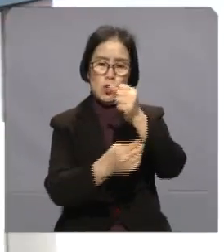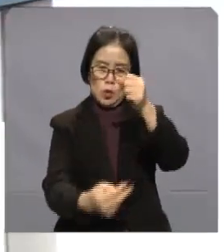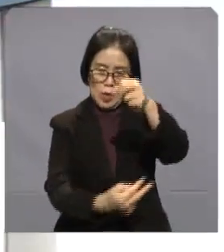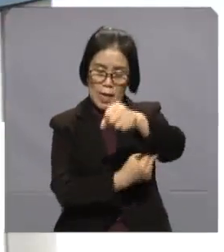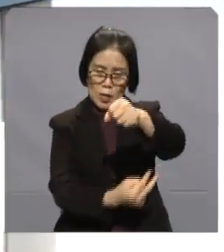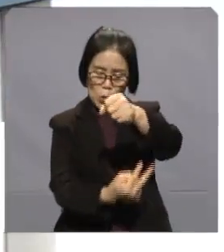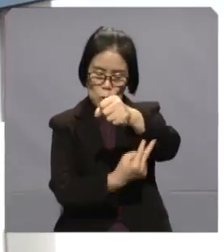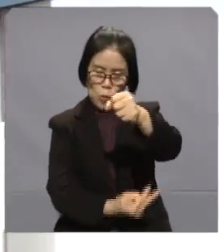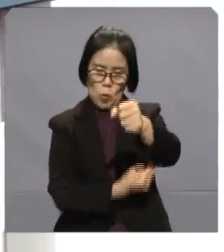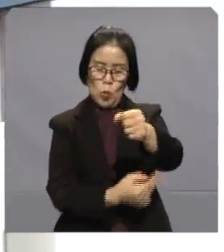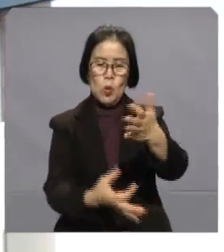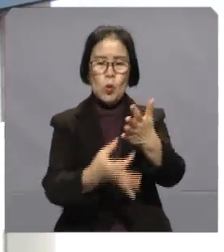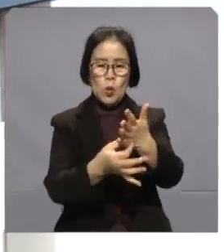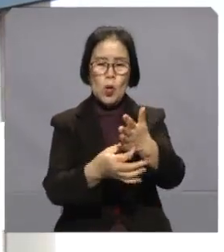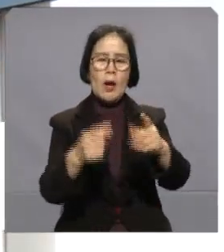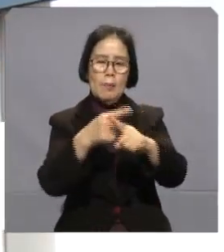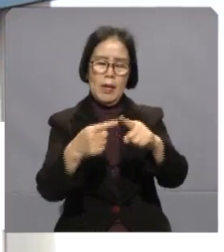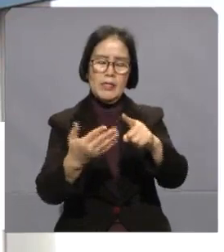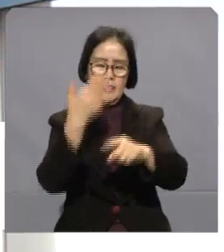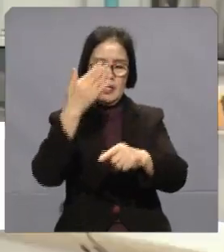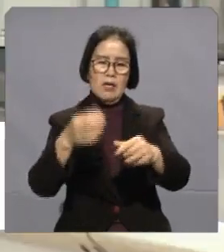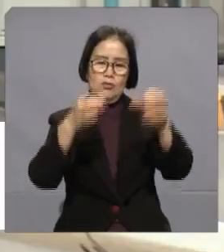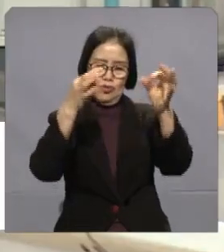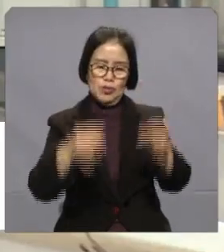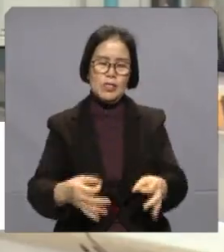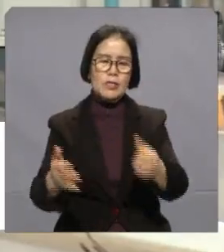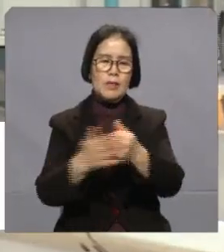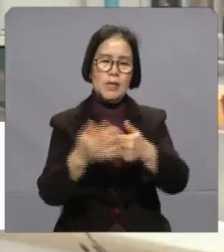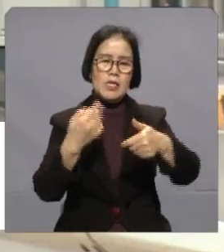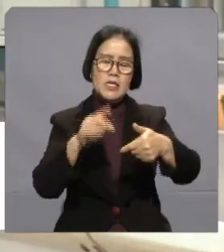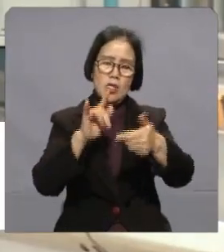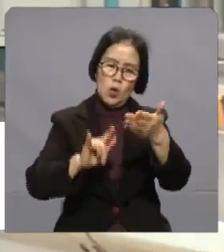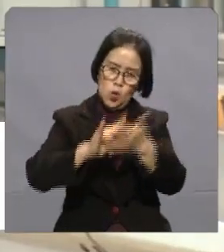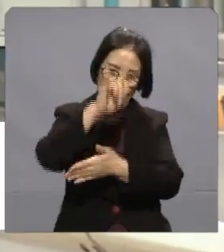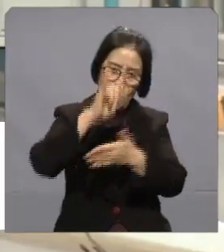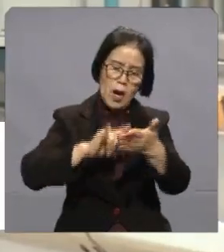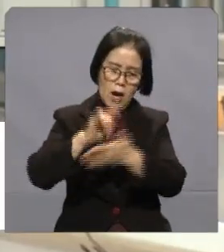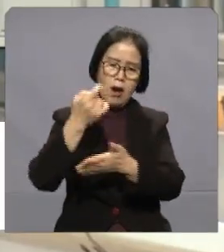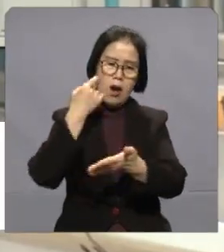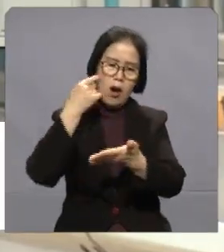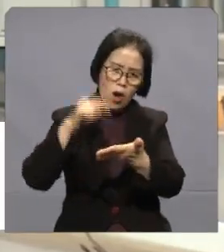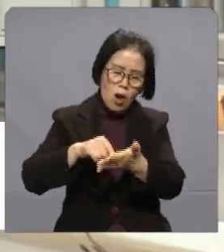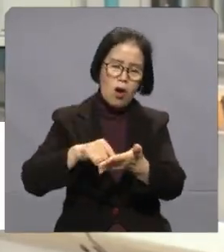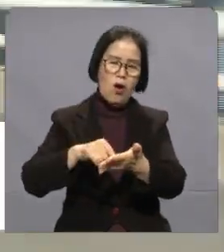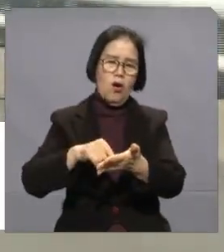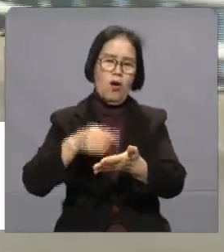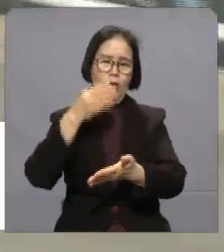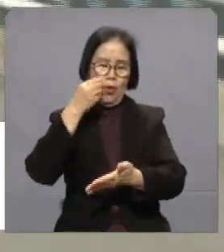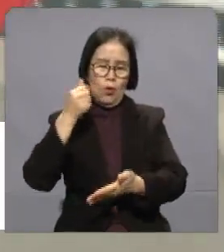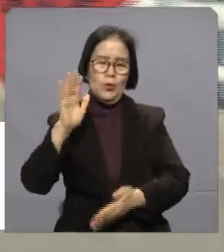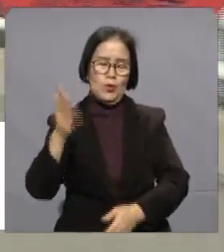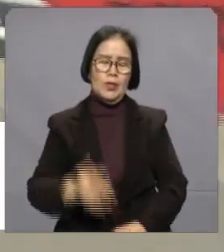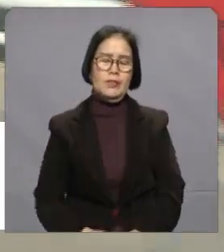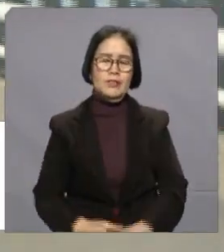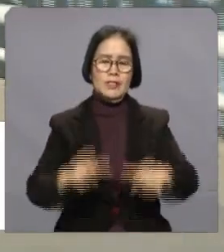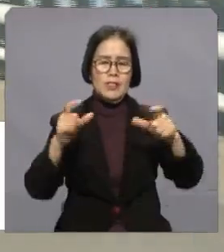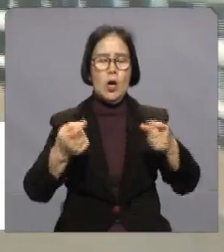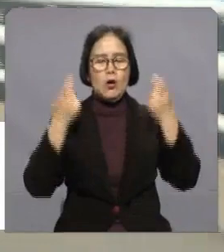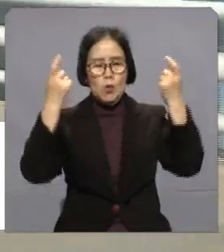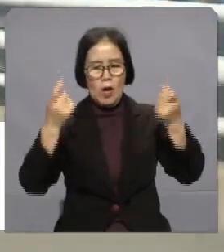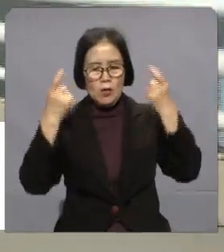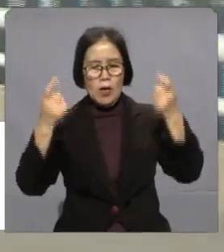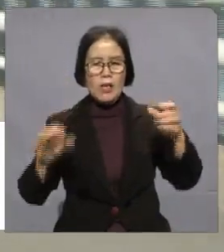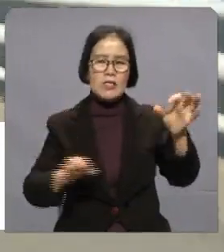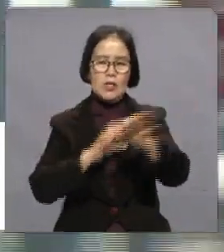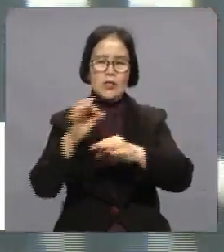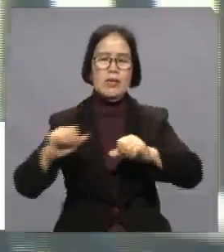인천대교의 통행료가 절반 넘게 인하됨에 따라 인천공항의 접근성이 개선될 것으로 기대되고 있습니다. 지역 관광과 경제